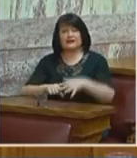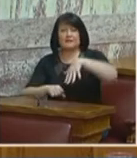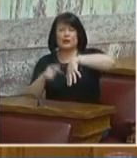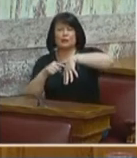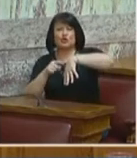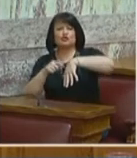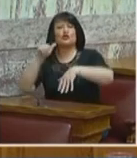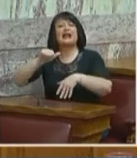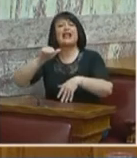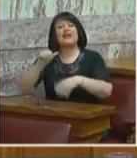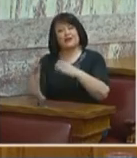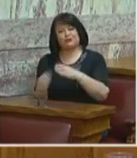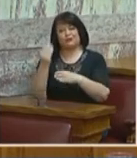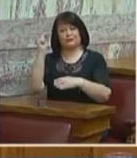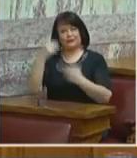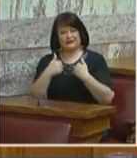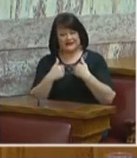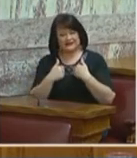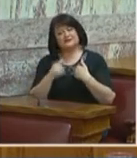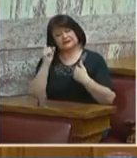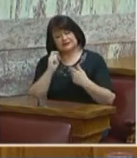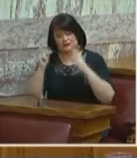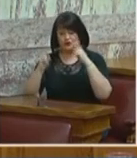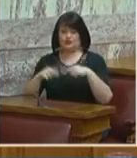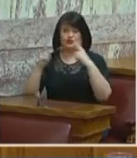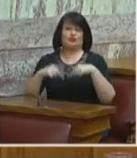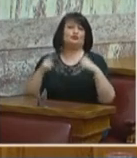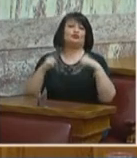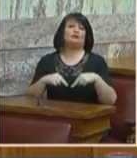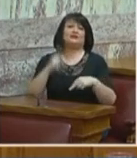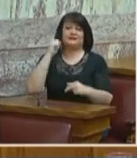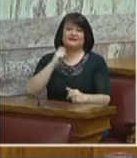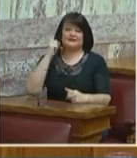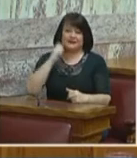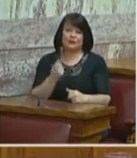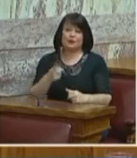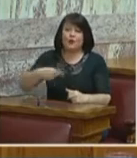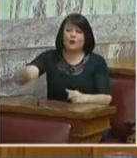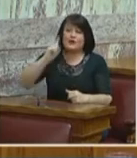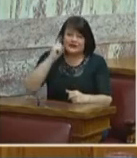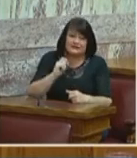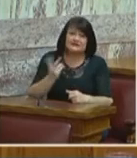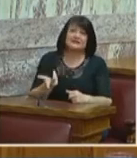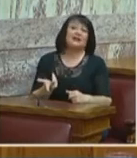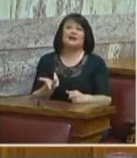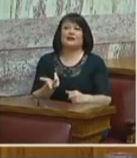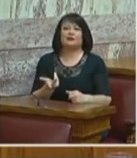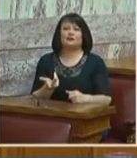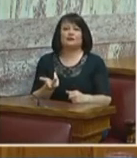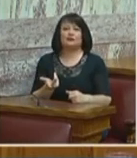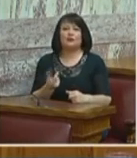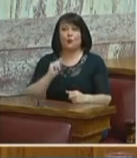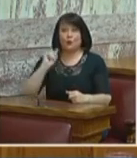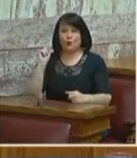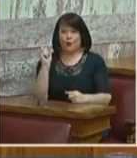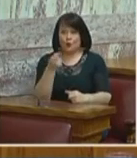Οι πληροφορίες άλλωστε αυθονούν. Γνωριζόμαστε τόσο καλά ώστε να είναι εξίσου γνωστό ότι δεν είμαστε όλοι βουτυγμένοι